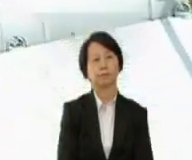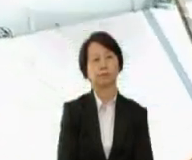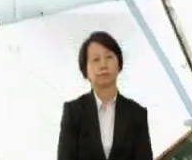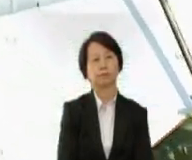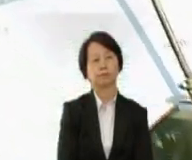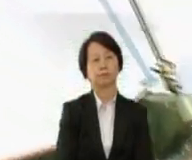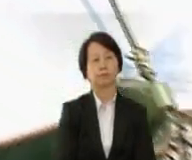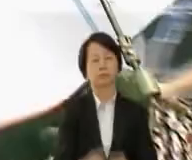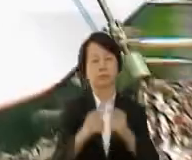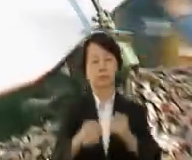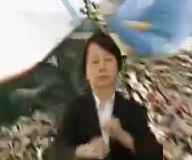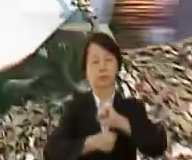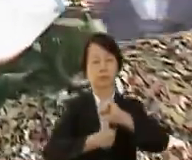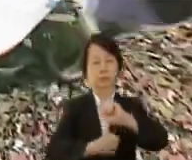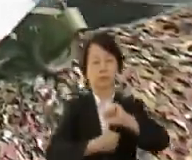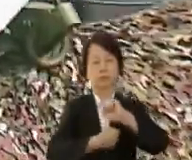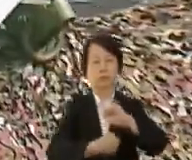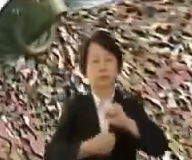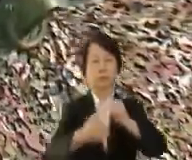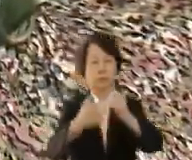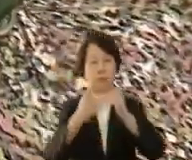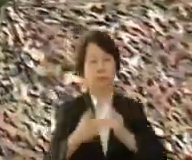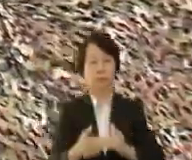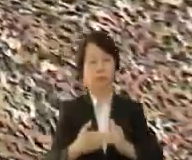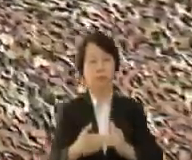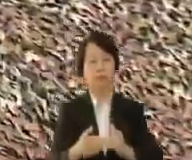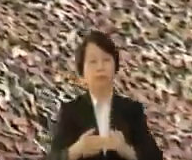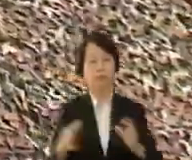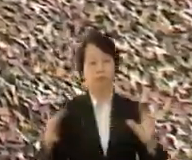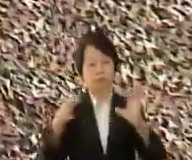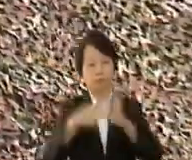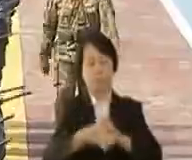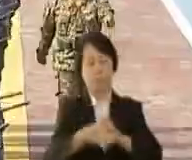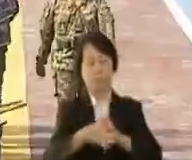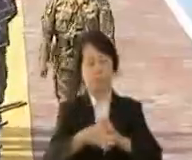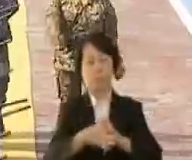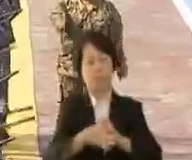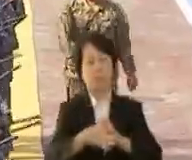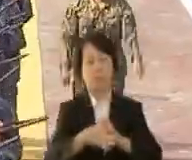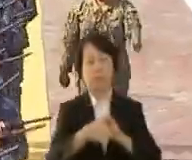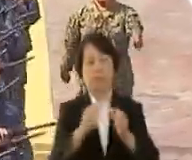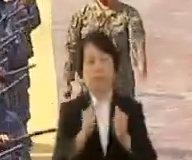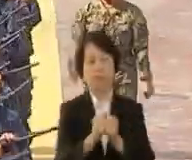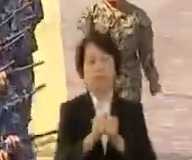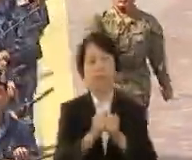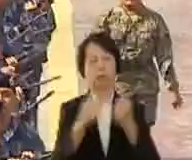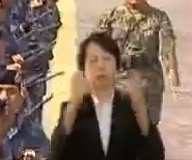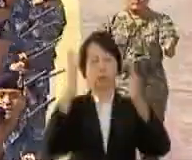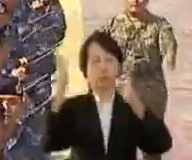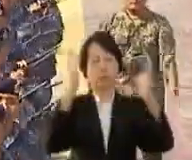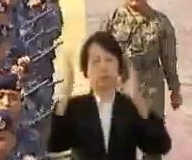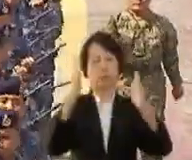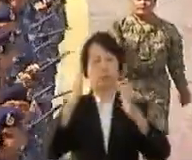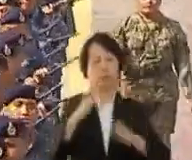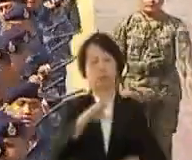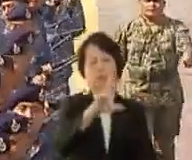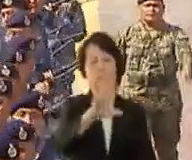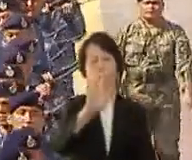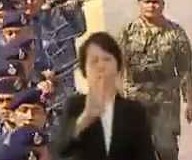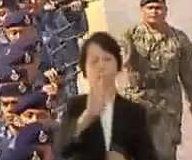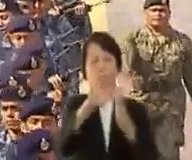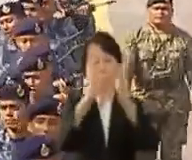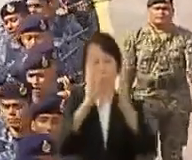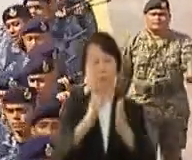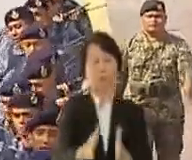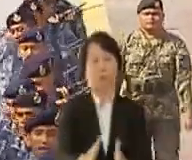Mendahului kontingen seterusnya ialah Brafen Gabungan Brigade ke-11 Infanteri Malaysia seramai 37